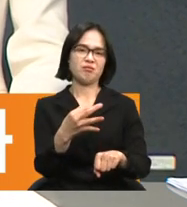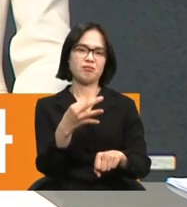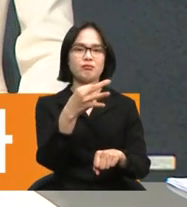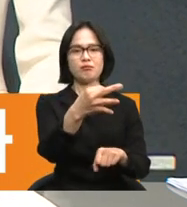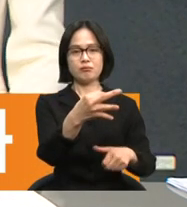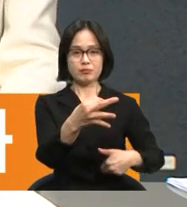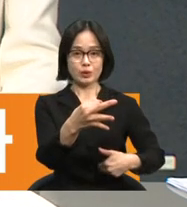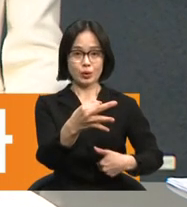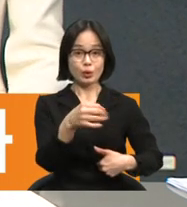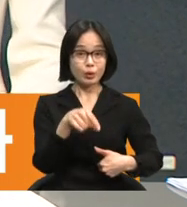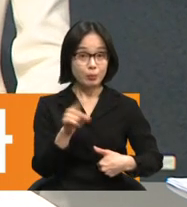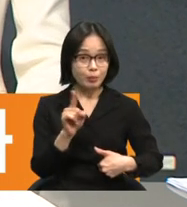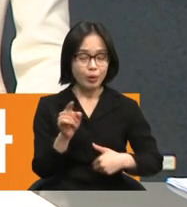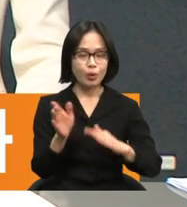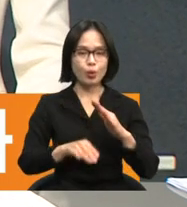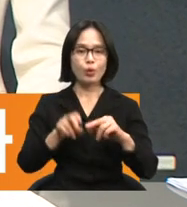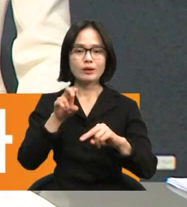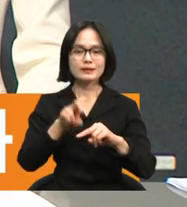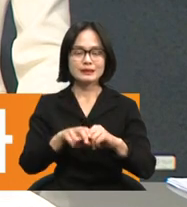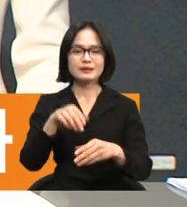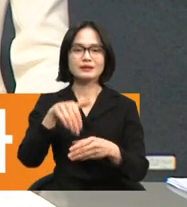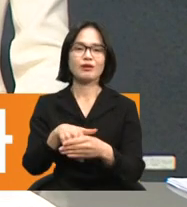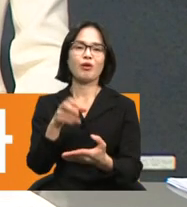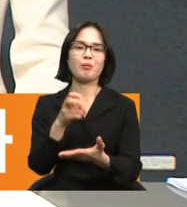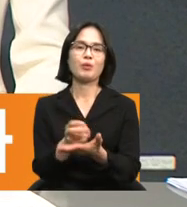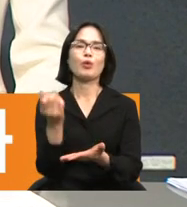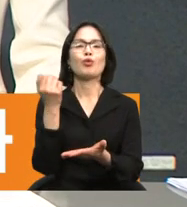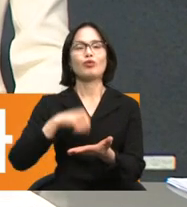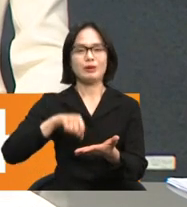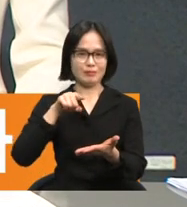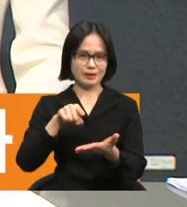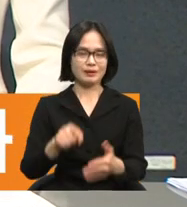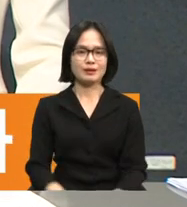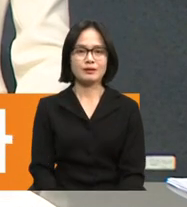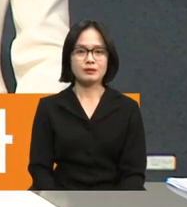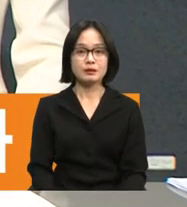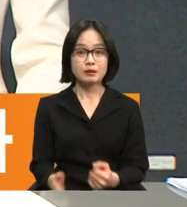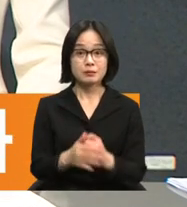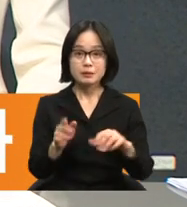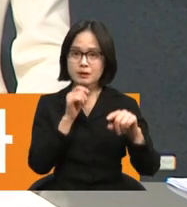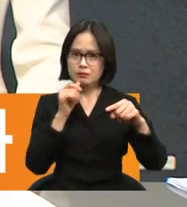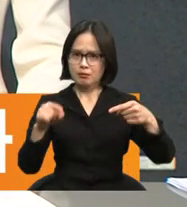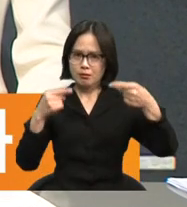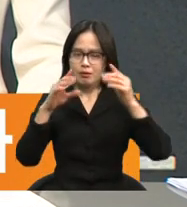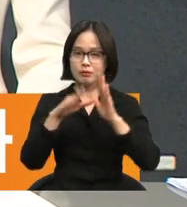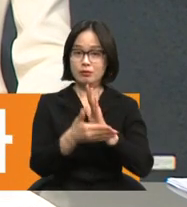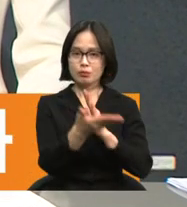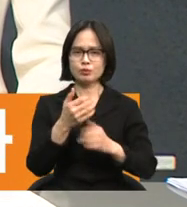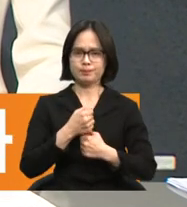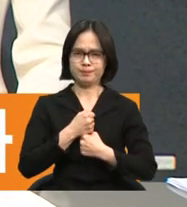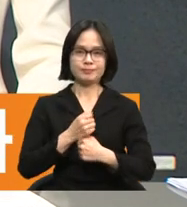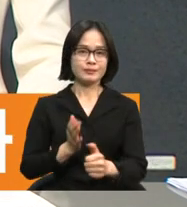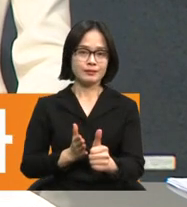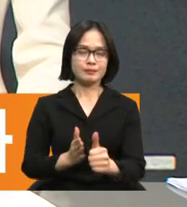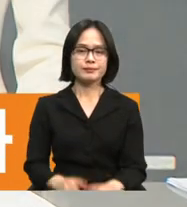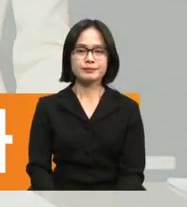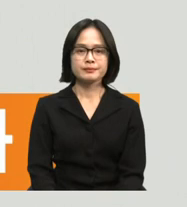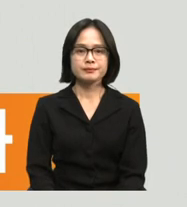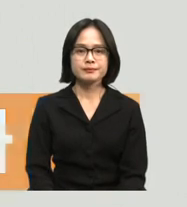위반인데네 곧 4월 총선을 앞두고 있는만큼 이번 설에는 각별한 주의가 필요해 보입니다 이재용